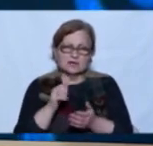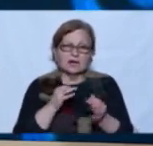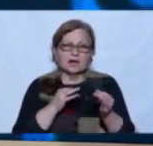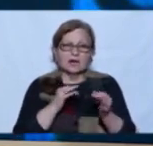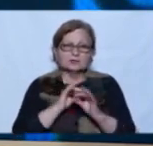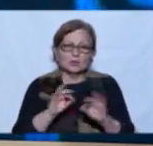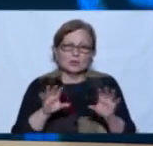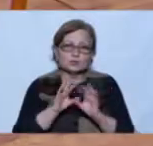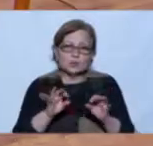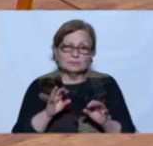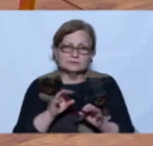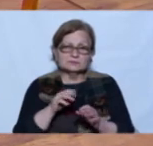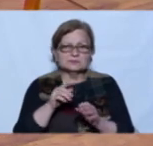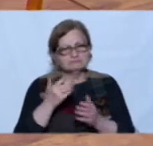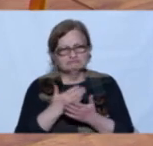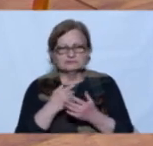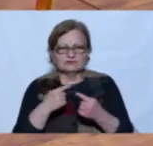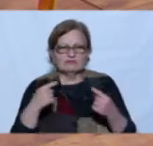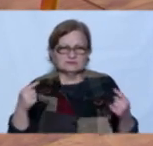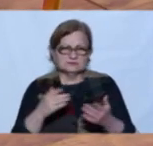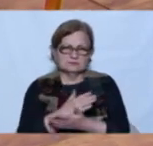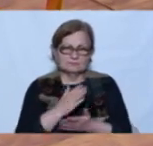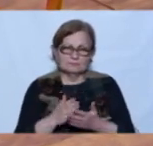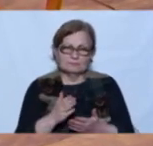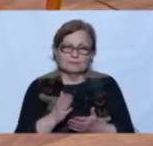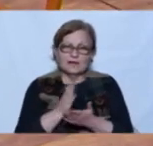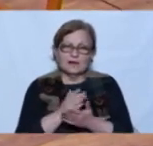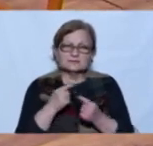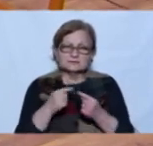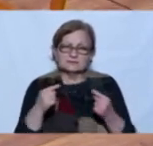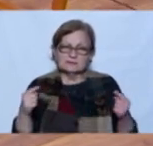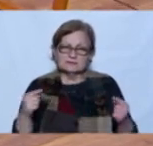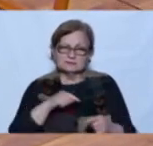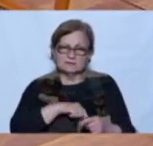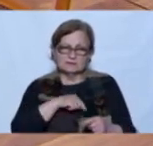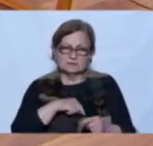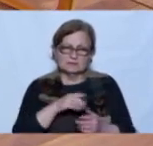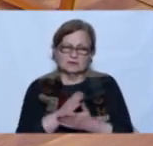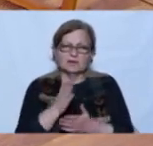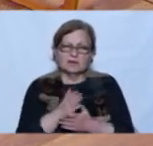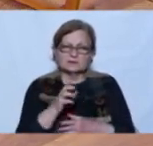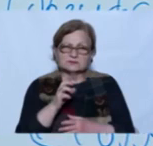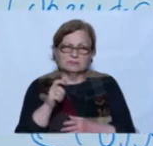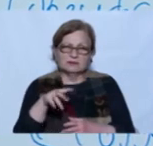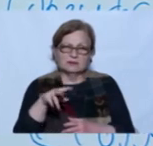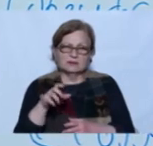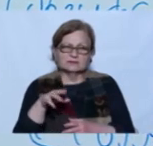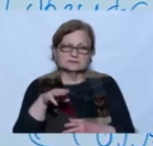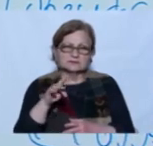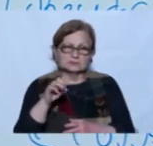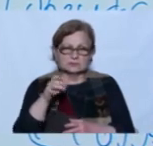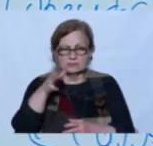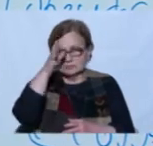პოლემიკური სტილიც. არსებობს სხვადასხვა ხასიათის ესე. ბელეტრისტული,